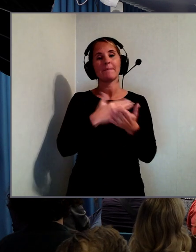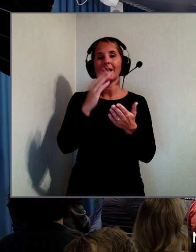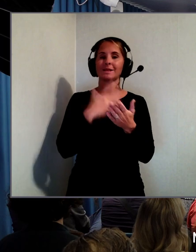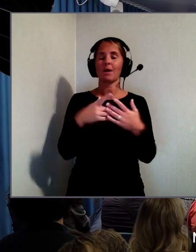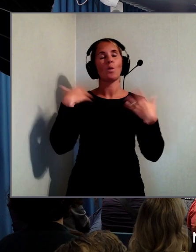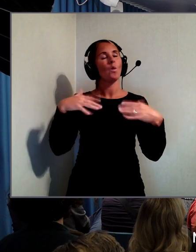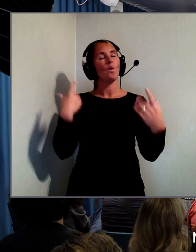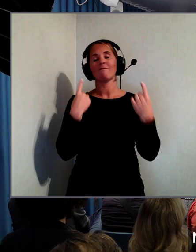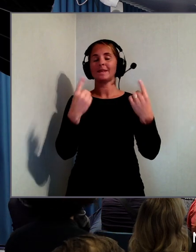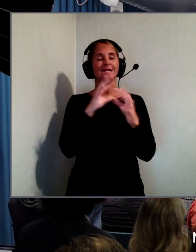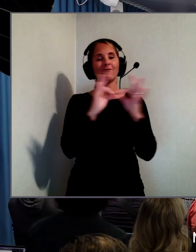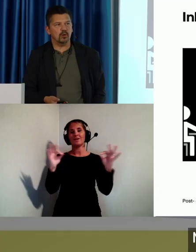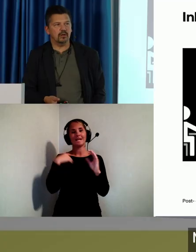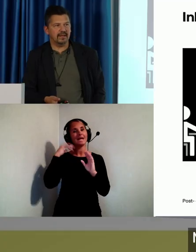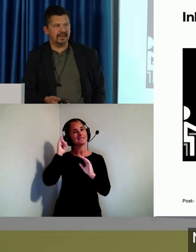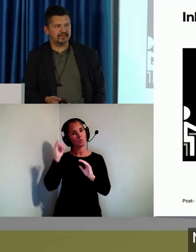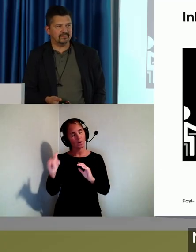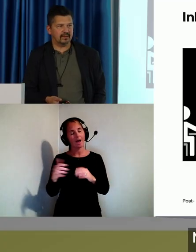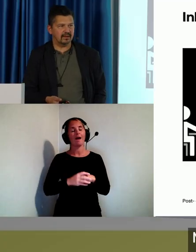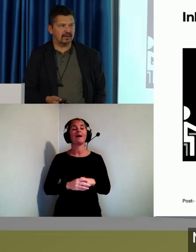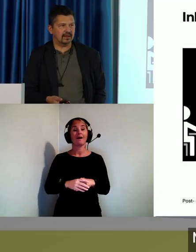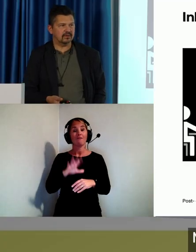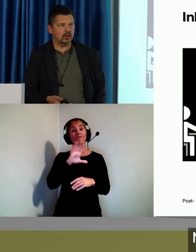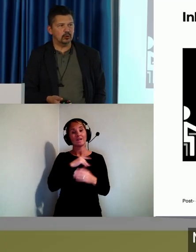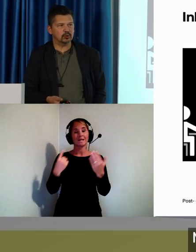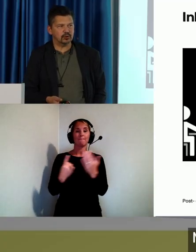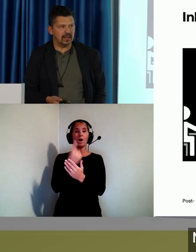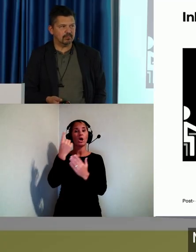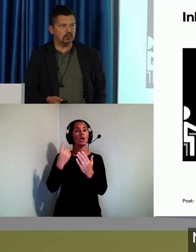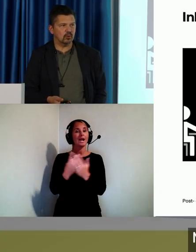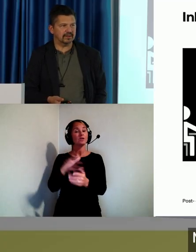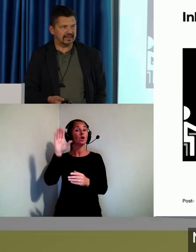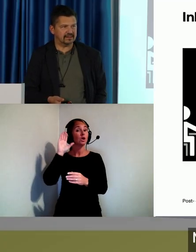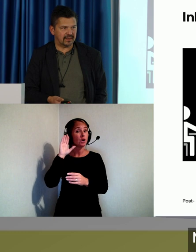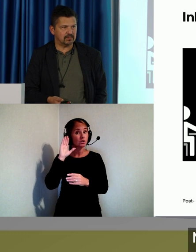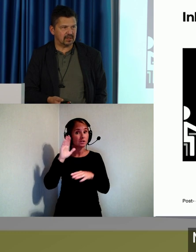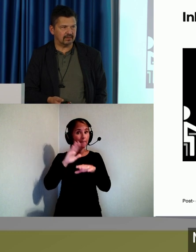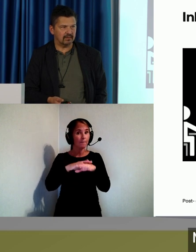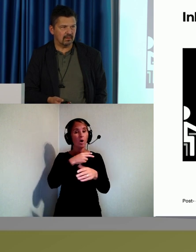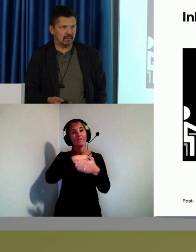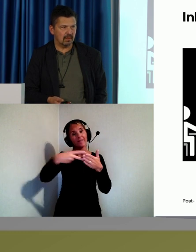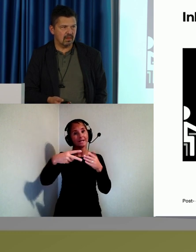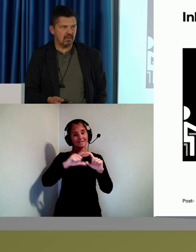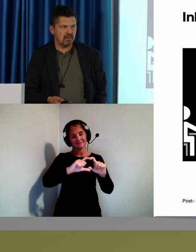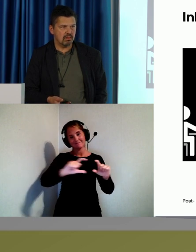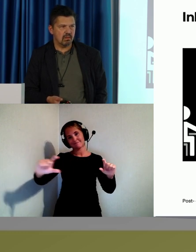Ni vet att det finns en möjlighet att lyssna på textdremsan.